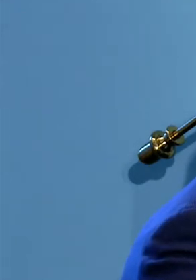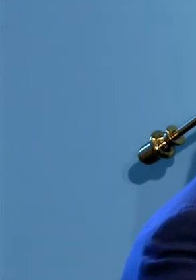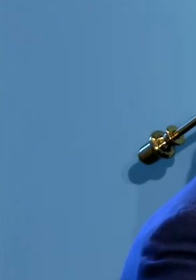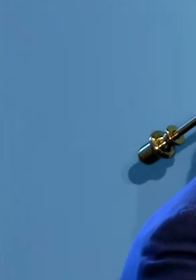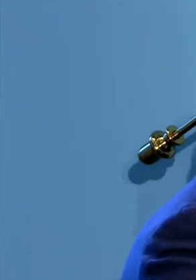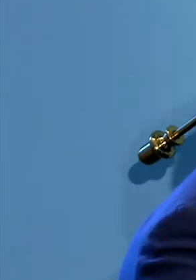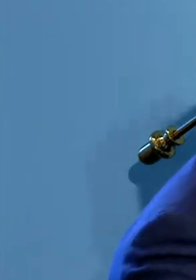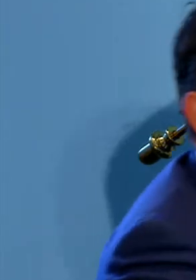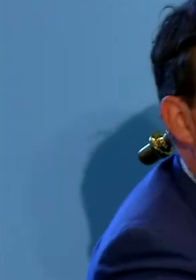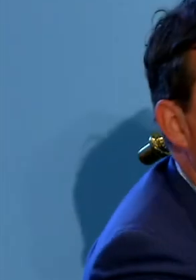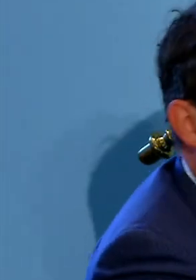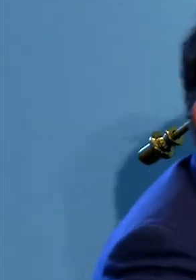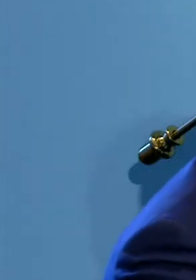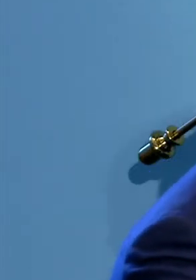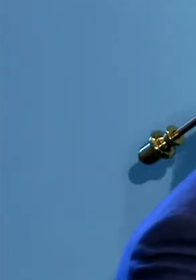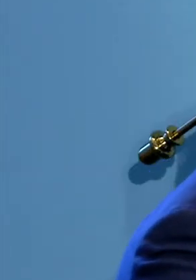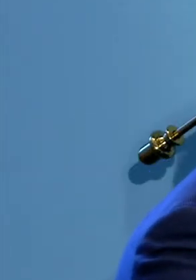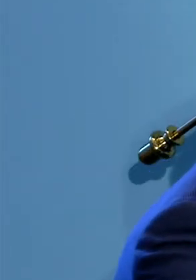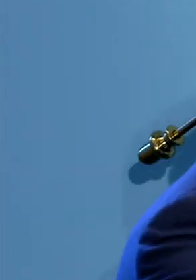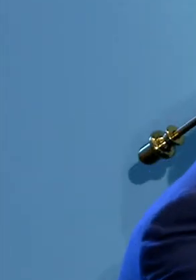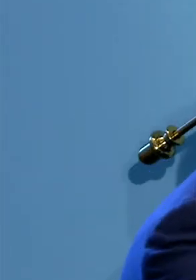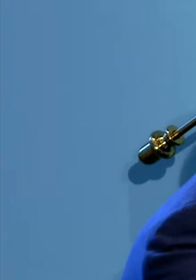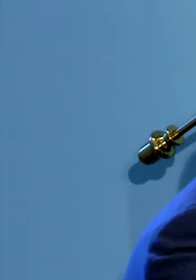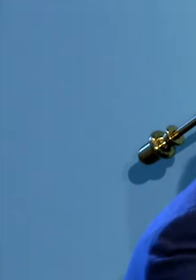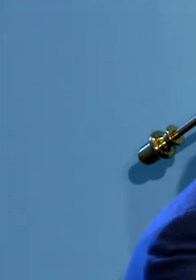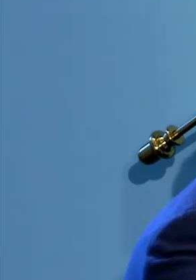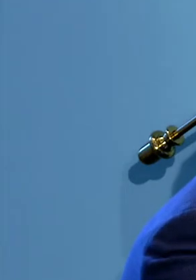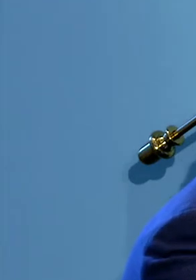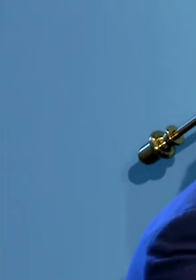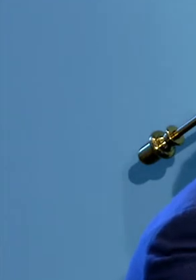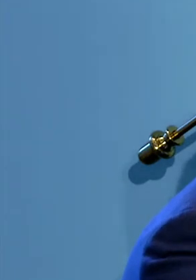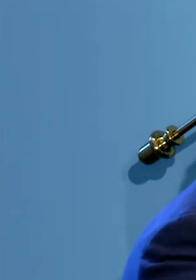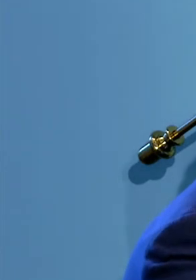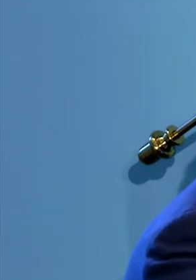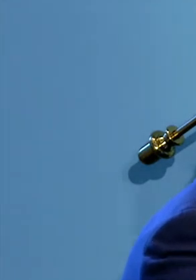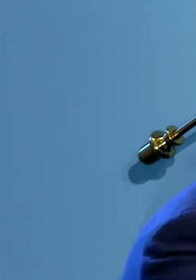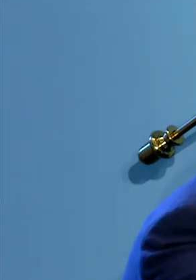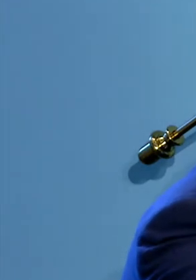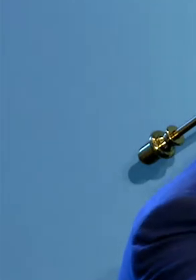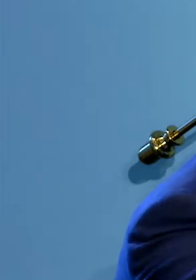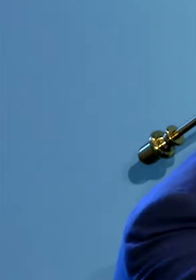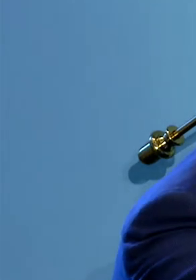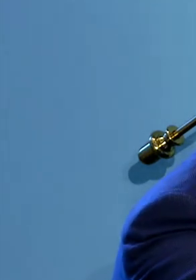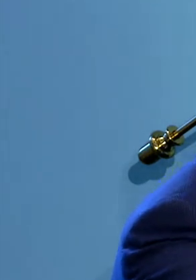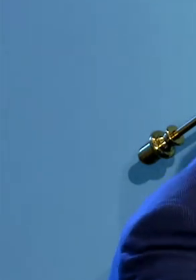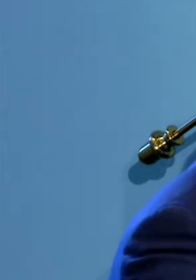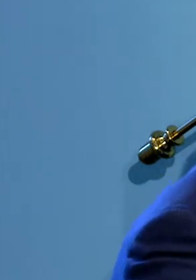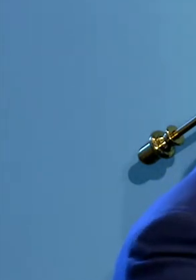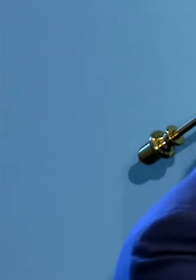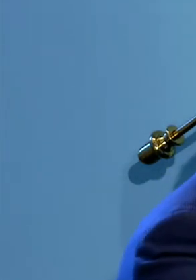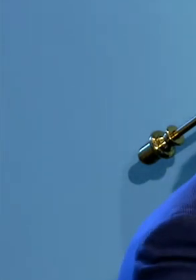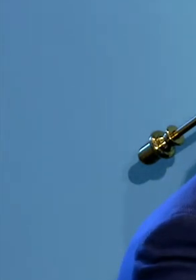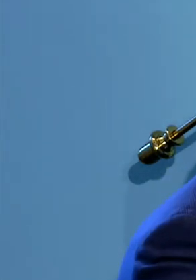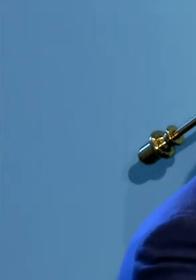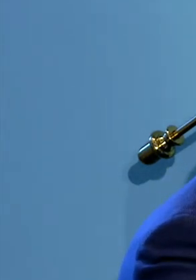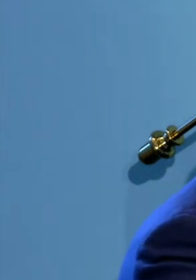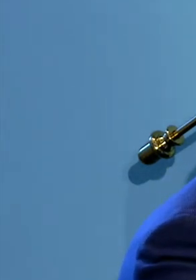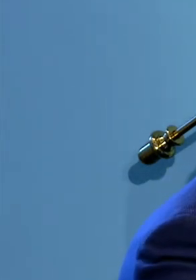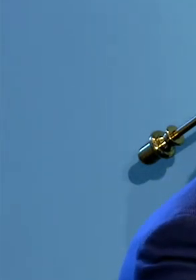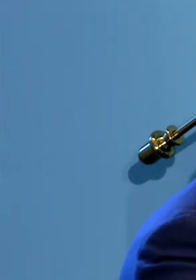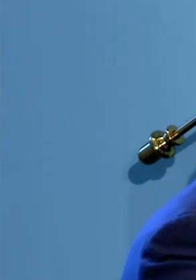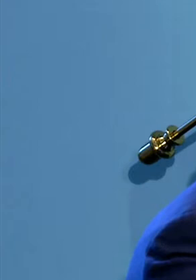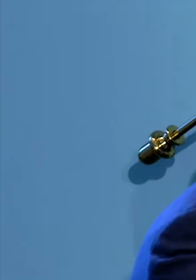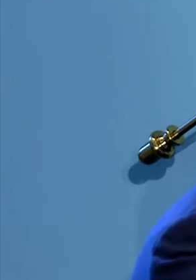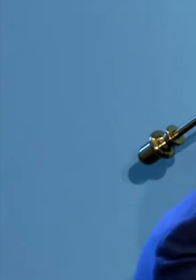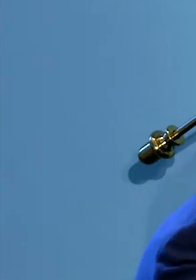och så pratar vi utifrån de här bolagen som behöver en enorm, enorm tillförsel